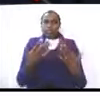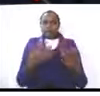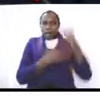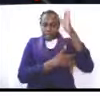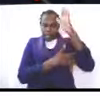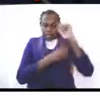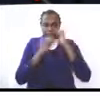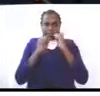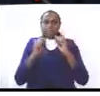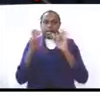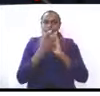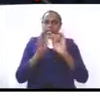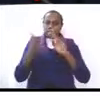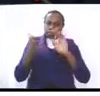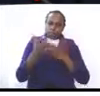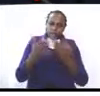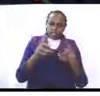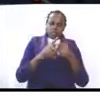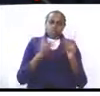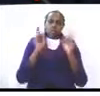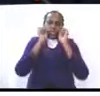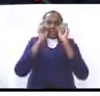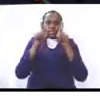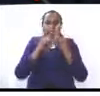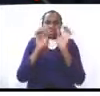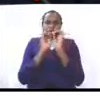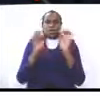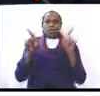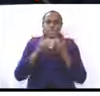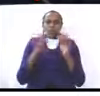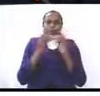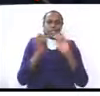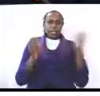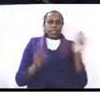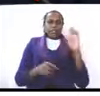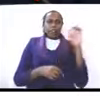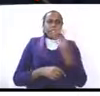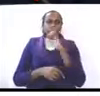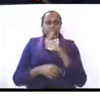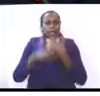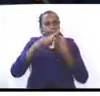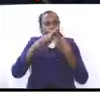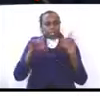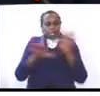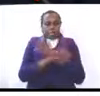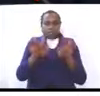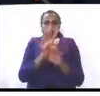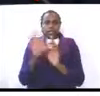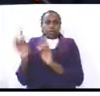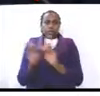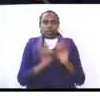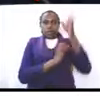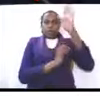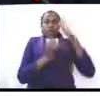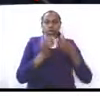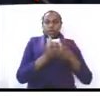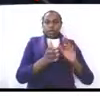mkuu, tusiingie katika dhambi wala tusiingie katika hatari yote, lakini matendo yote yaongozwe na